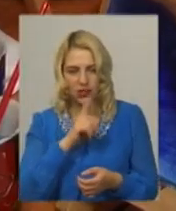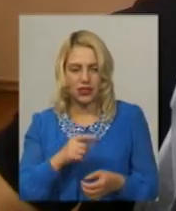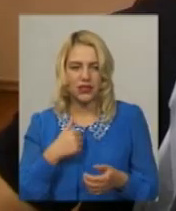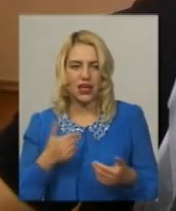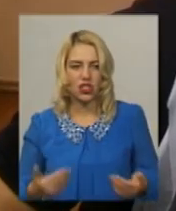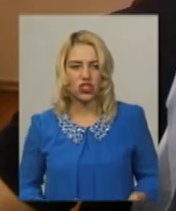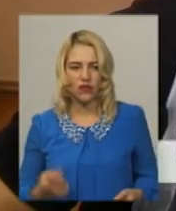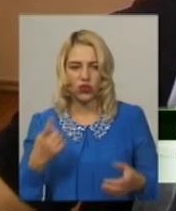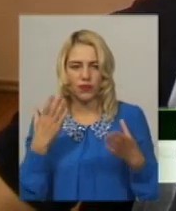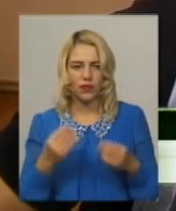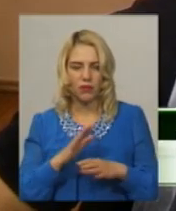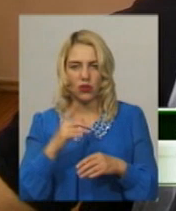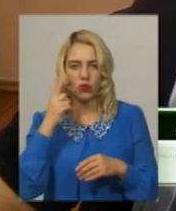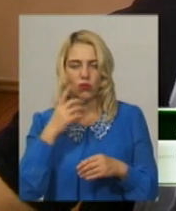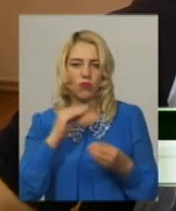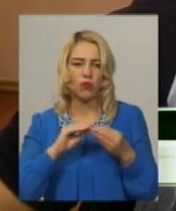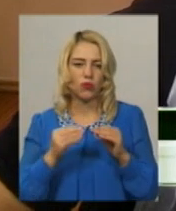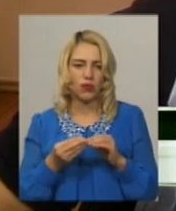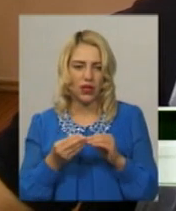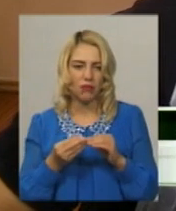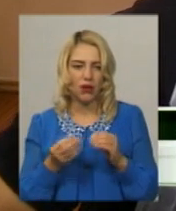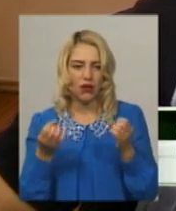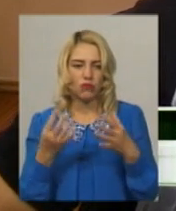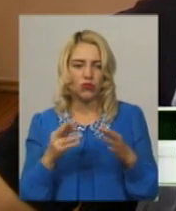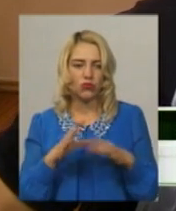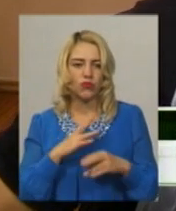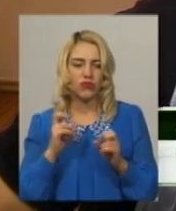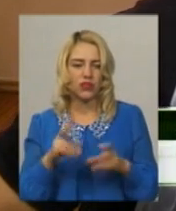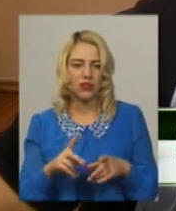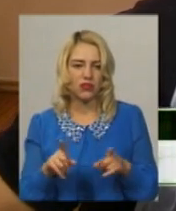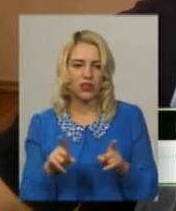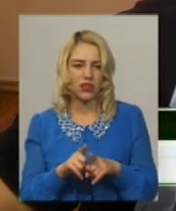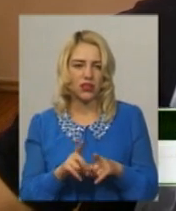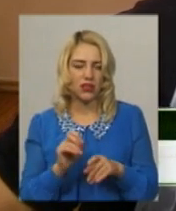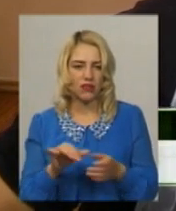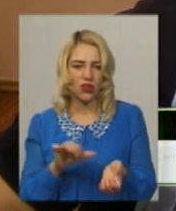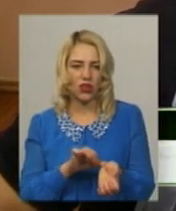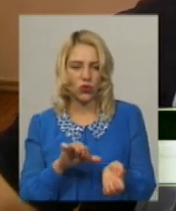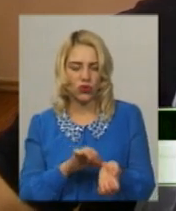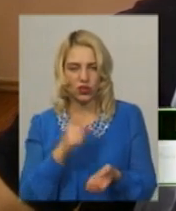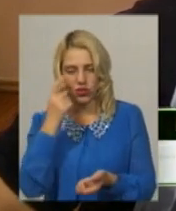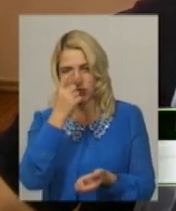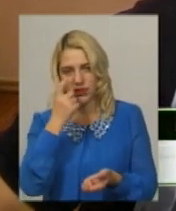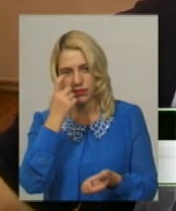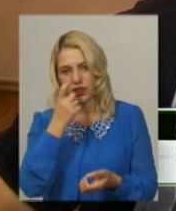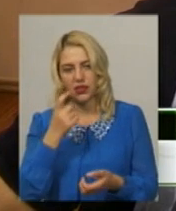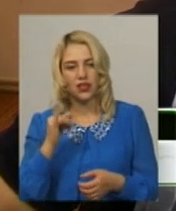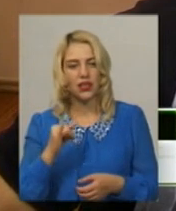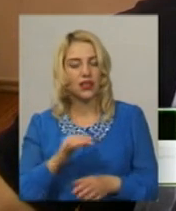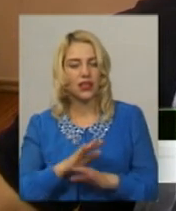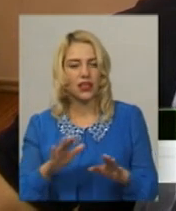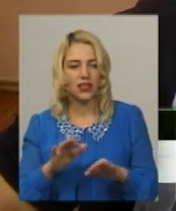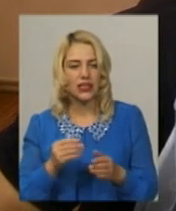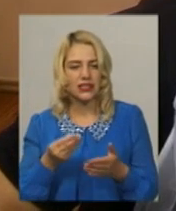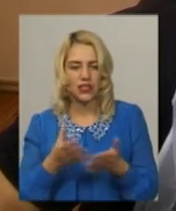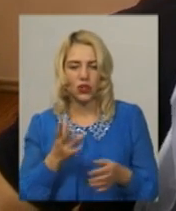не думав про проблеми, а просто був якби в такому завжди наркотичному сп'янінні і не